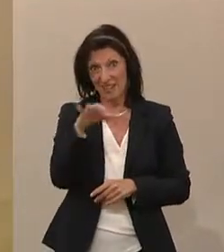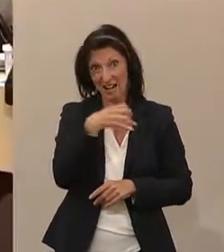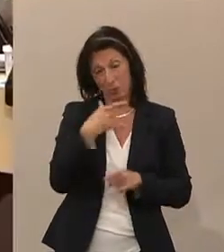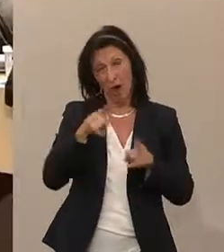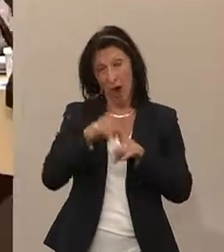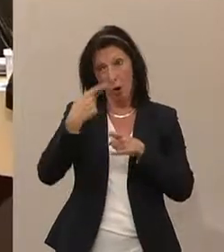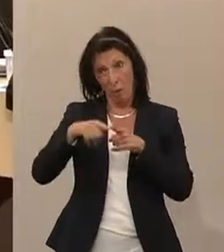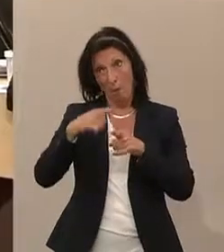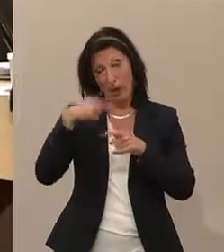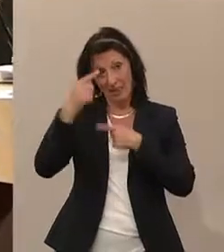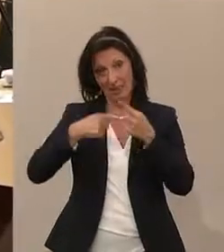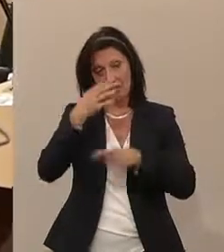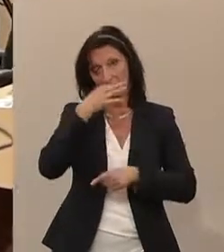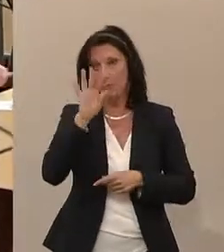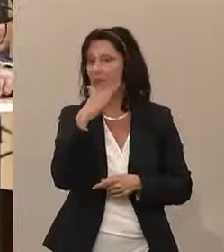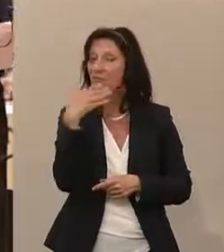alles Gute.